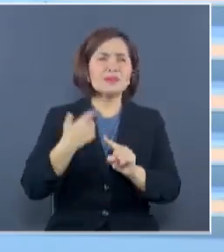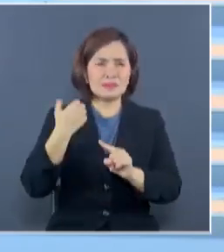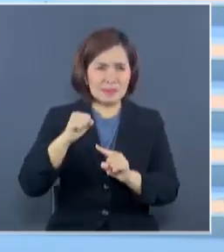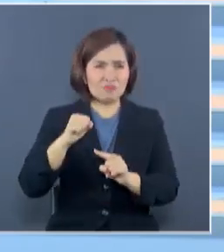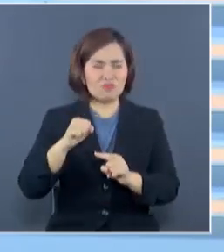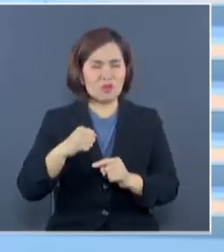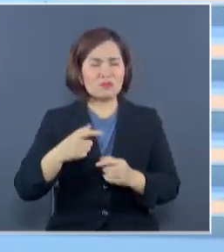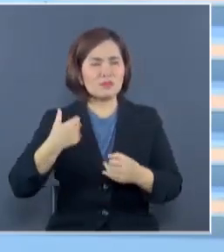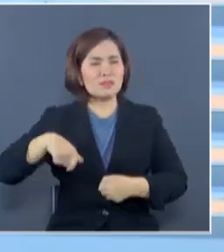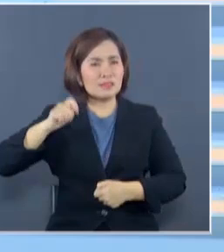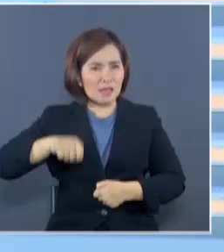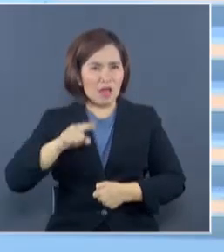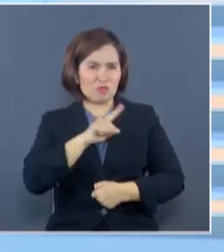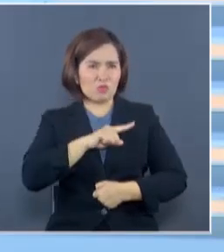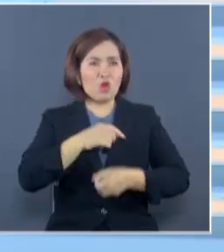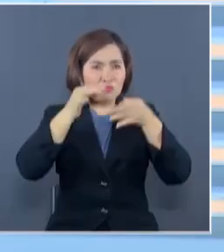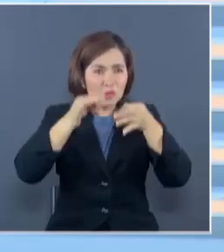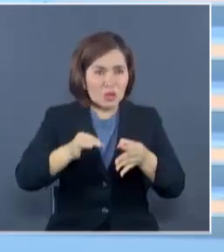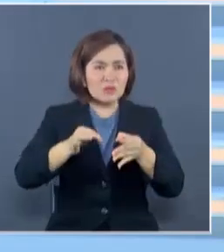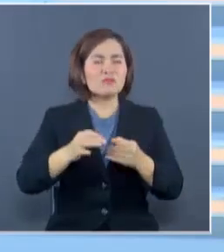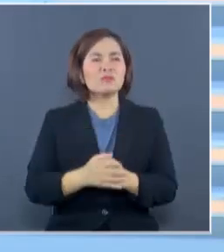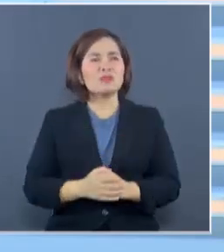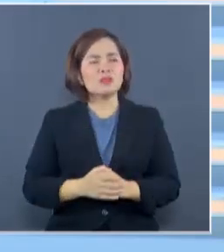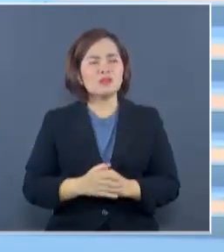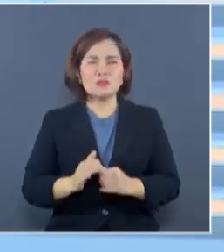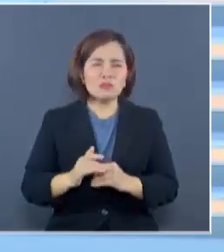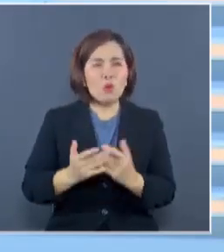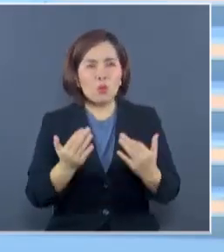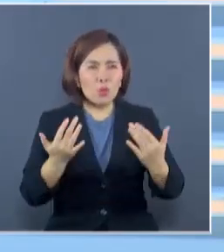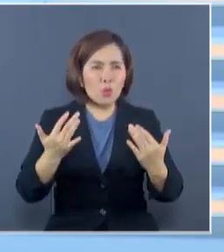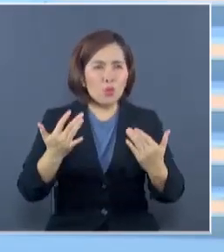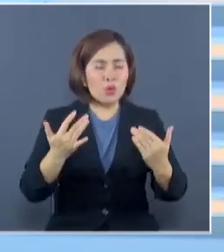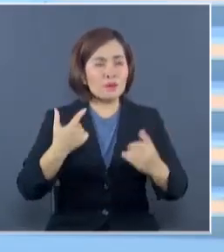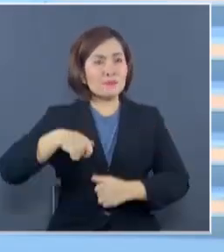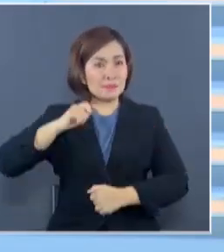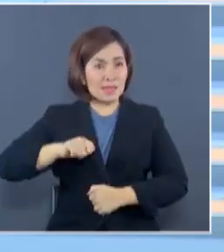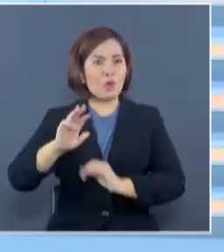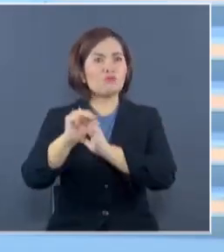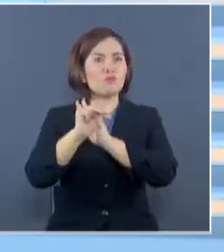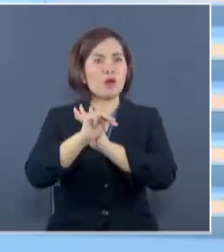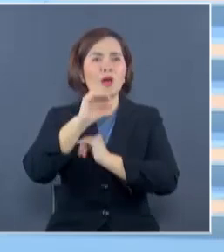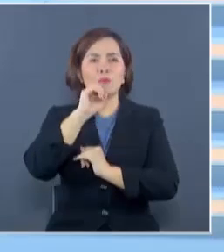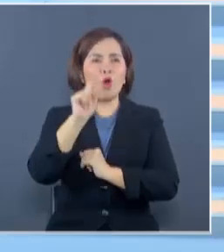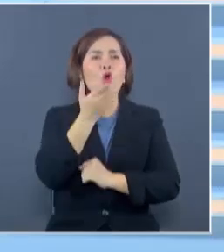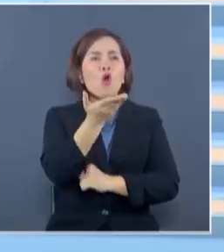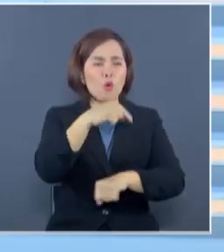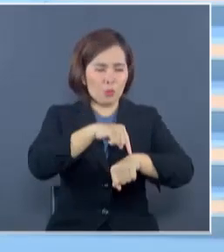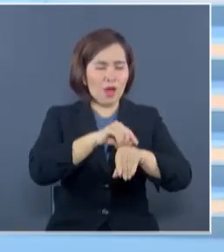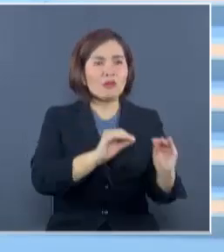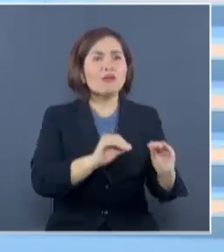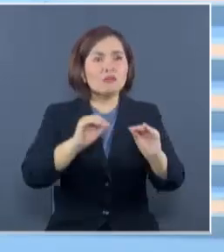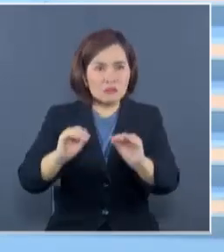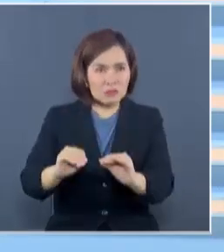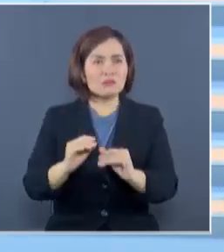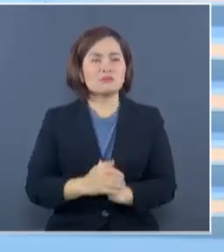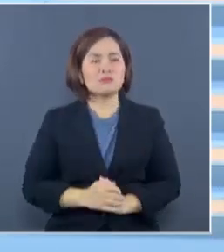มีการอ่านคำพิพากษาแต่ปรากฏประมาณช่วงสายๆจำได้เลยศาลจังหวัดมุกดาหารประกาศขอเลื่อนการอ่านคำพิพากษ